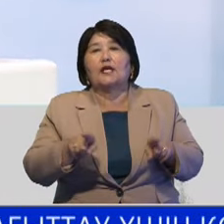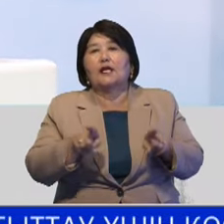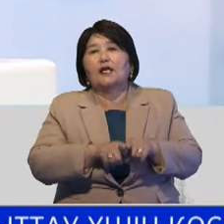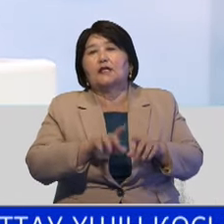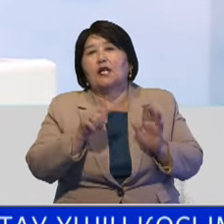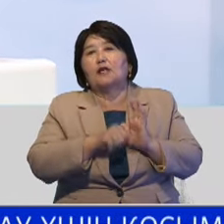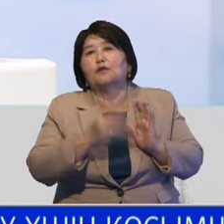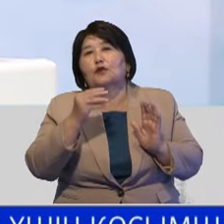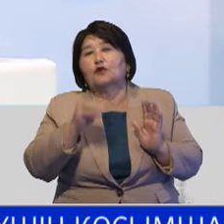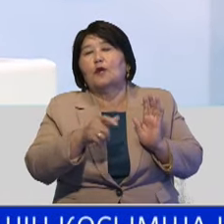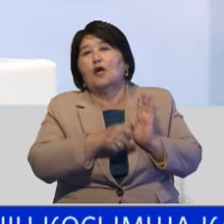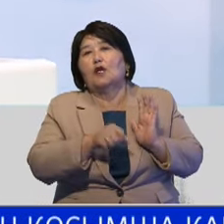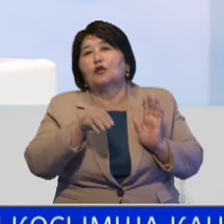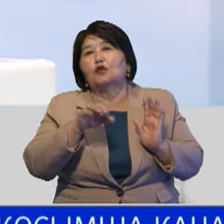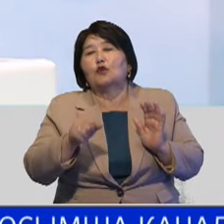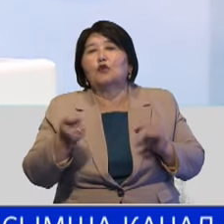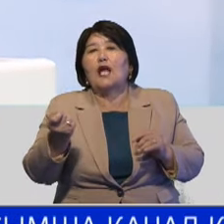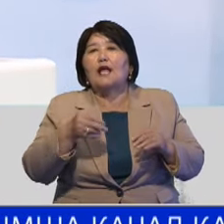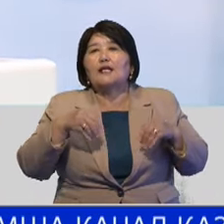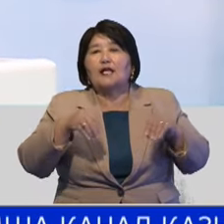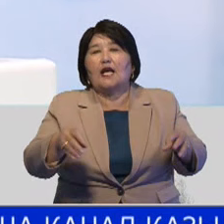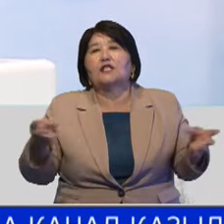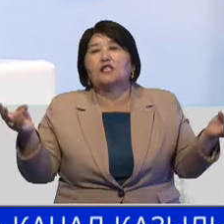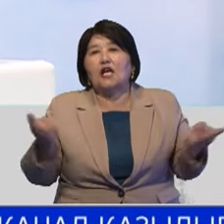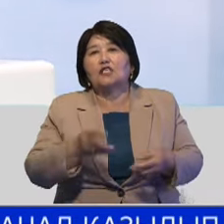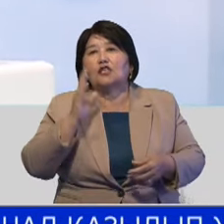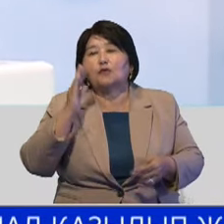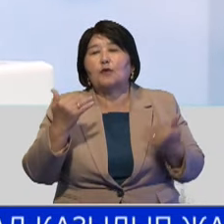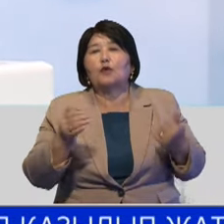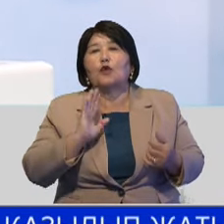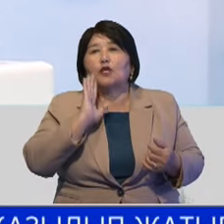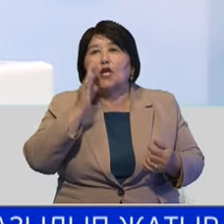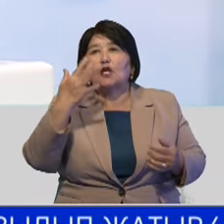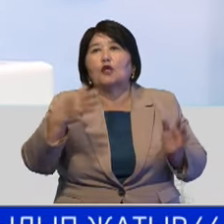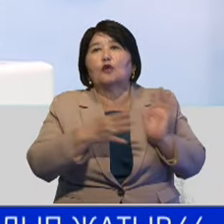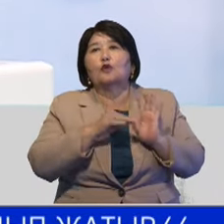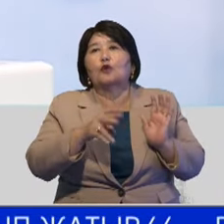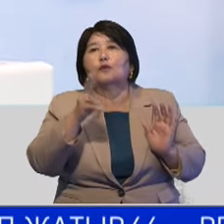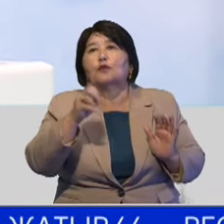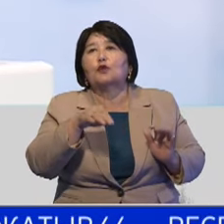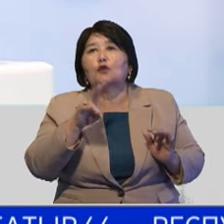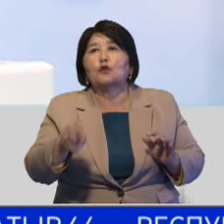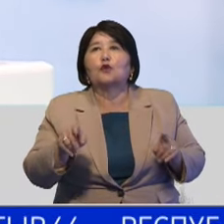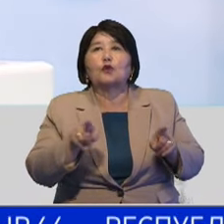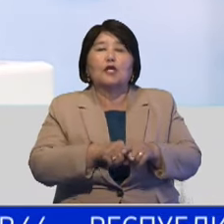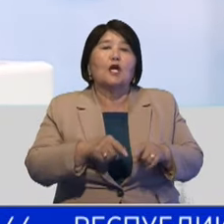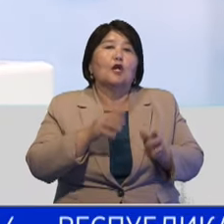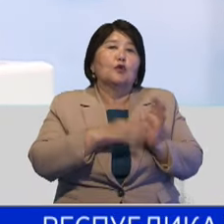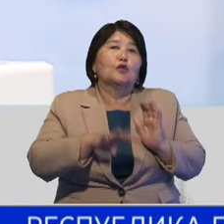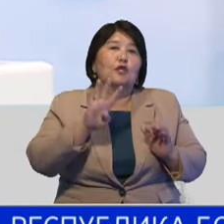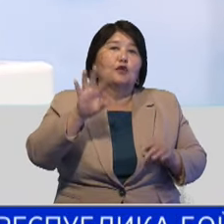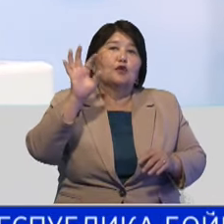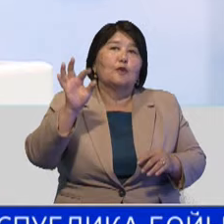қажетті 63 600 тонна тыңайтқыштар қажет болатын болса, бүгінгі таңда 59 700 тоннасы немесе